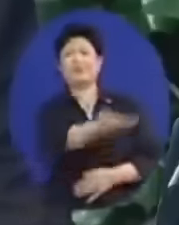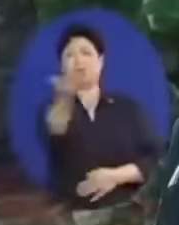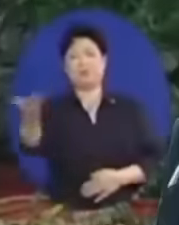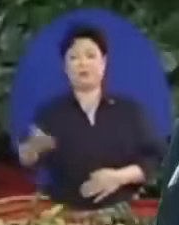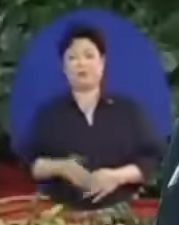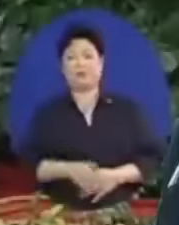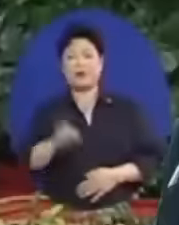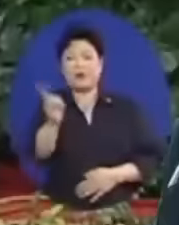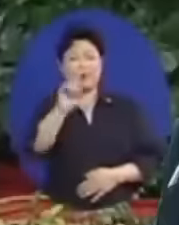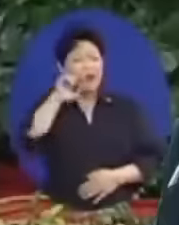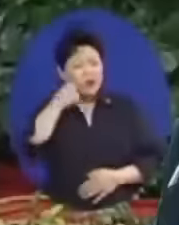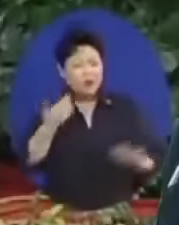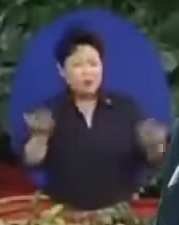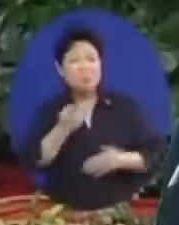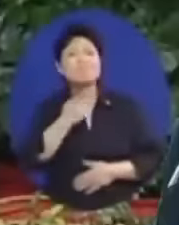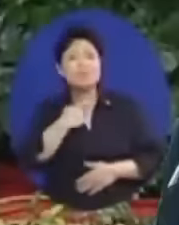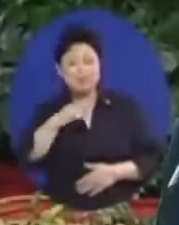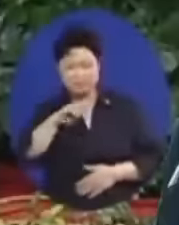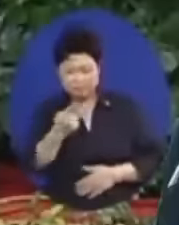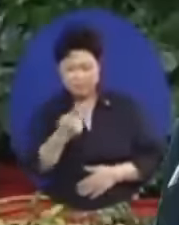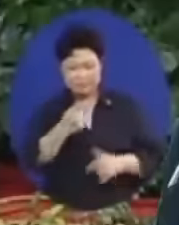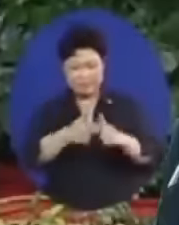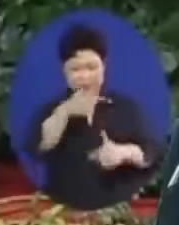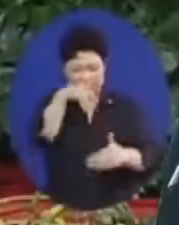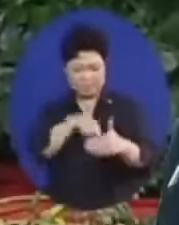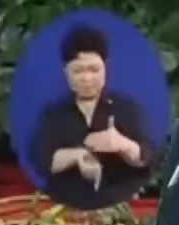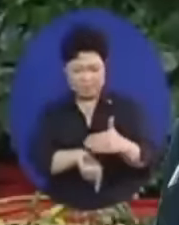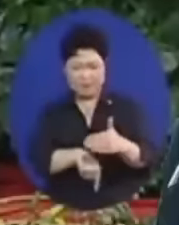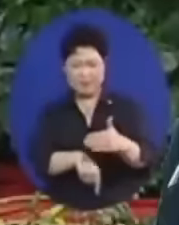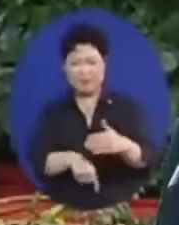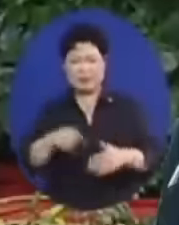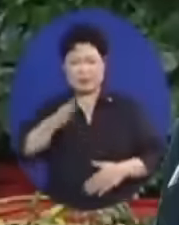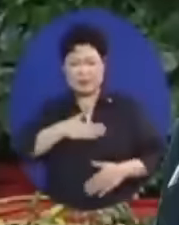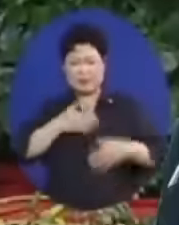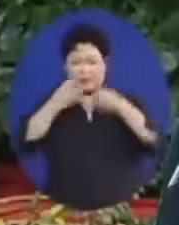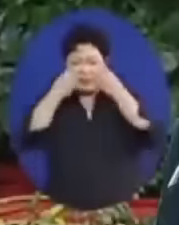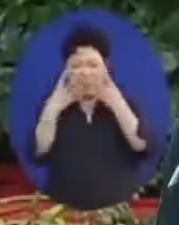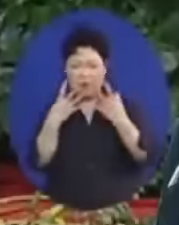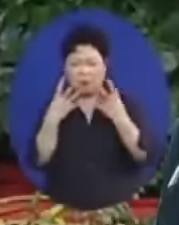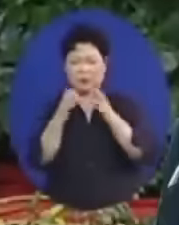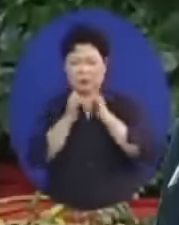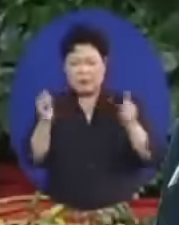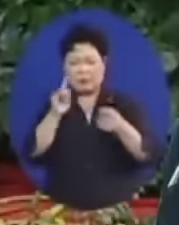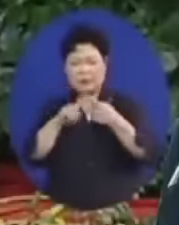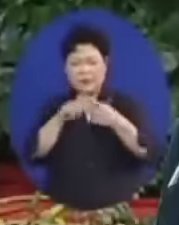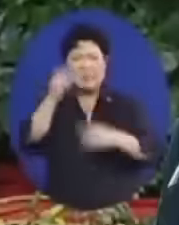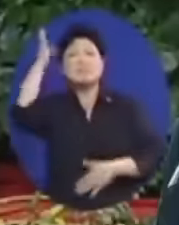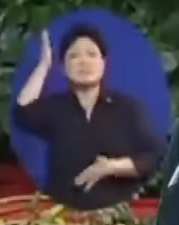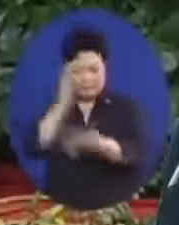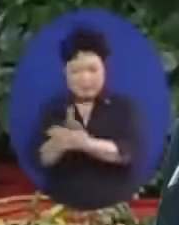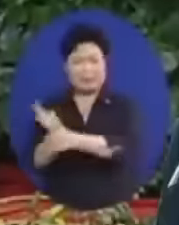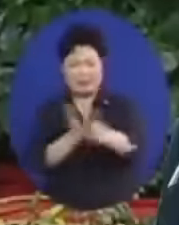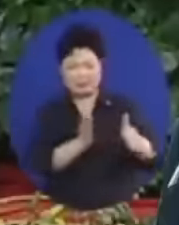우리가 어떤 어려운 일을 당한다지라도 예수님 안에 대한 나의 새로운 정체성을 잊지 말아야 되는 것입니다.